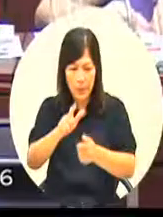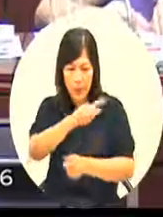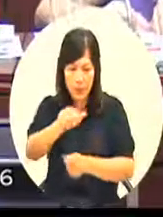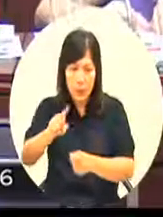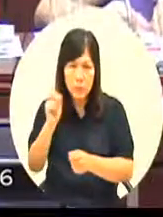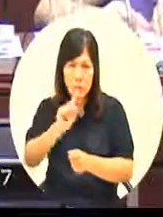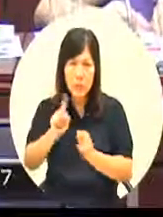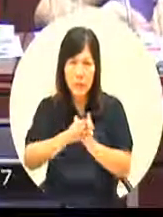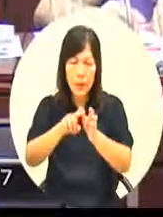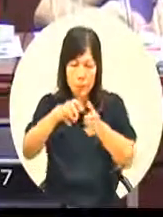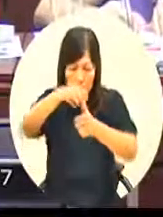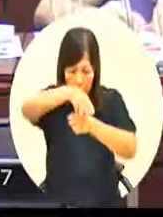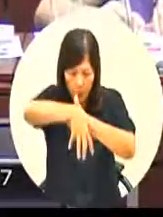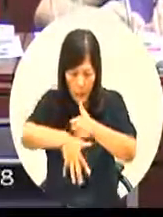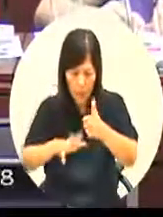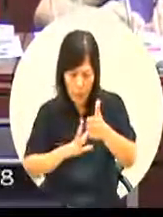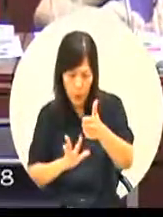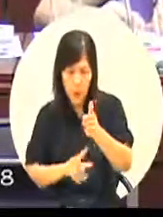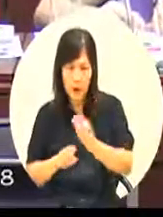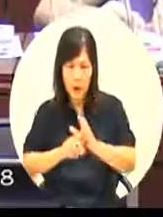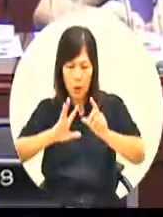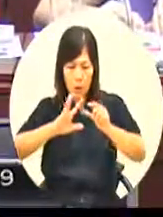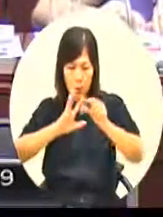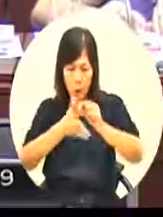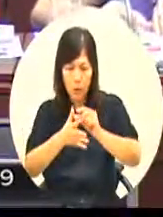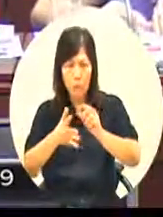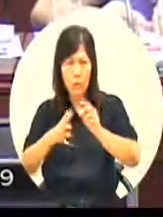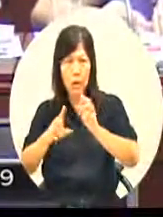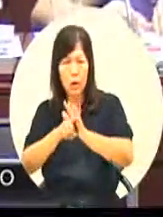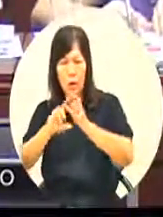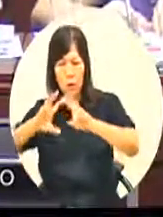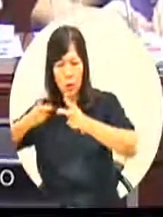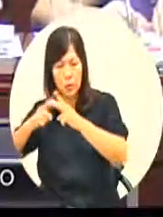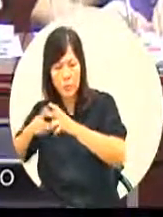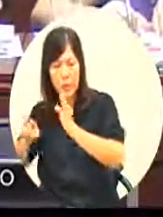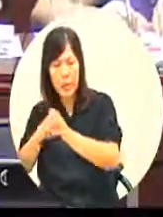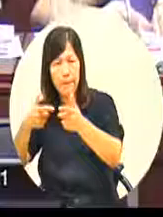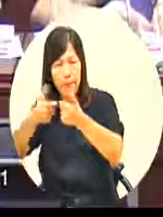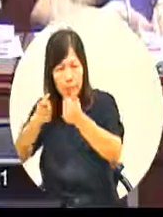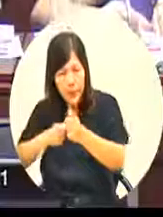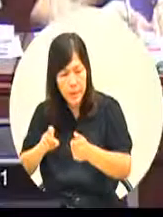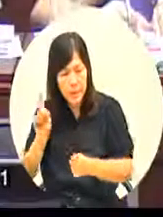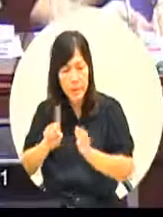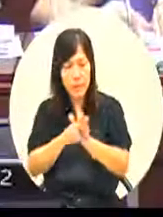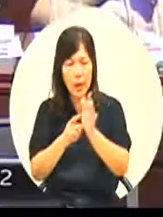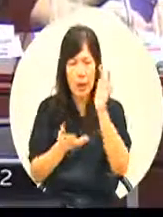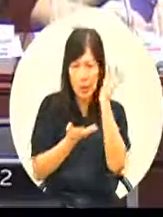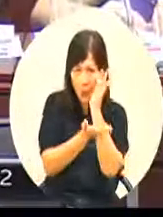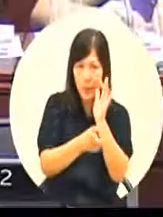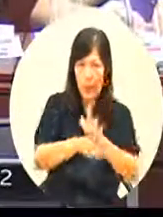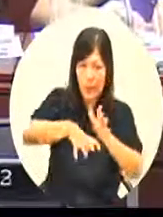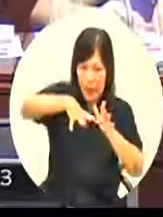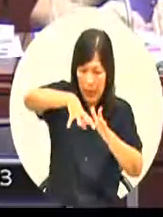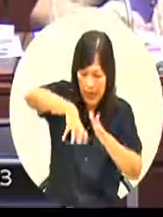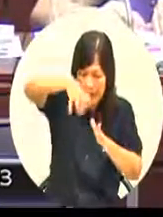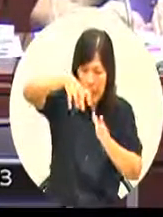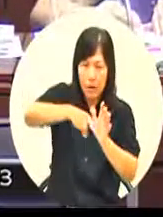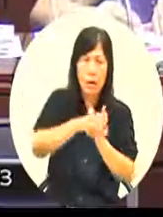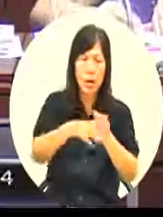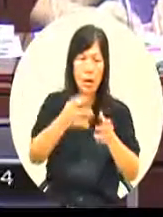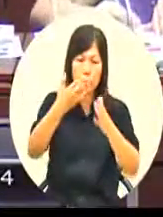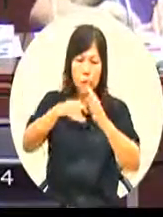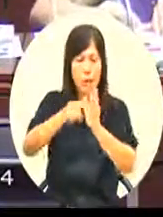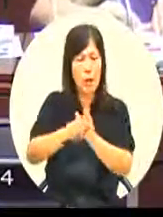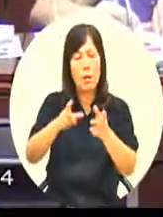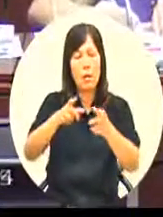往下这个学区内的国中国小整体该配备的是什么，是电锯呢？那抓斗不可能是学校配备，抓斗